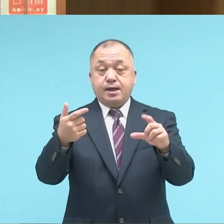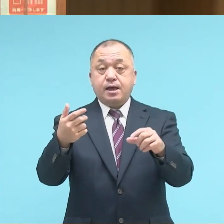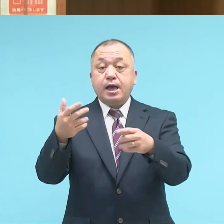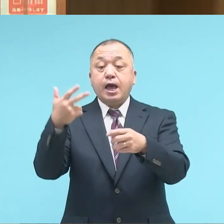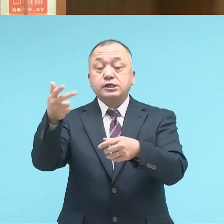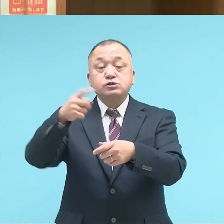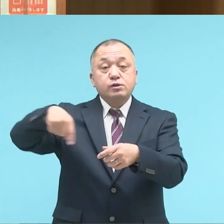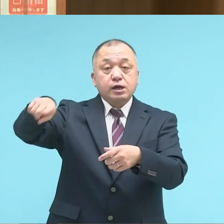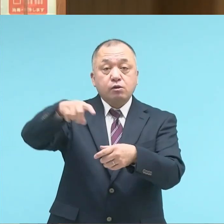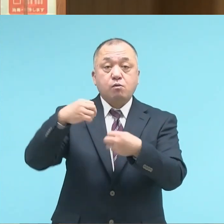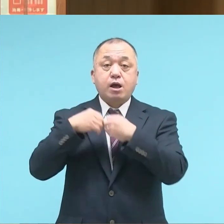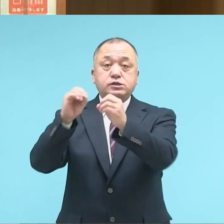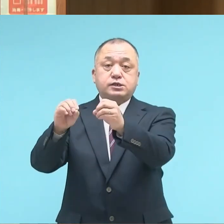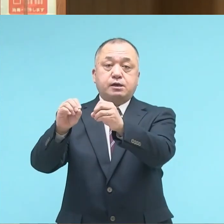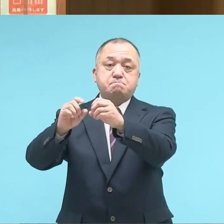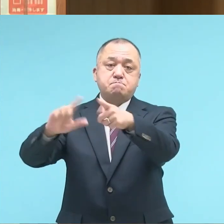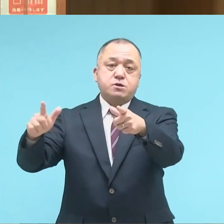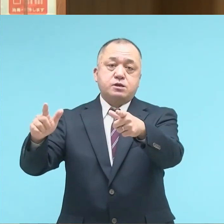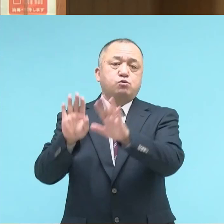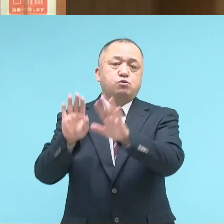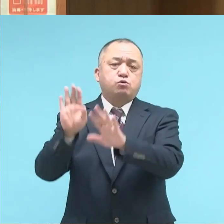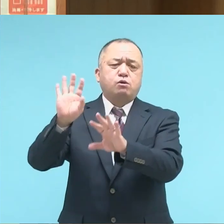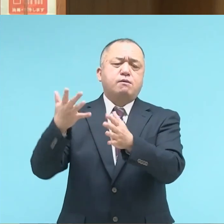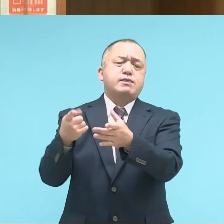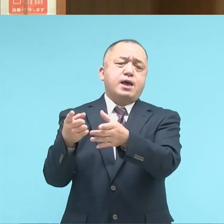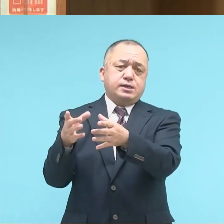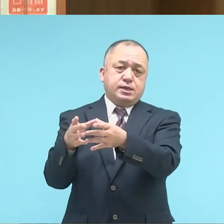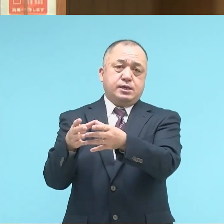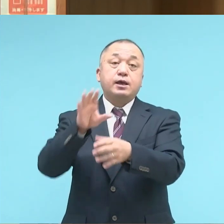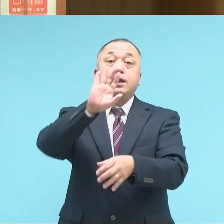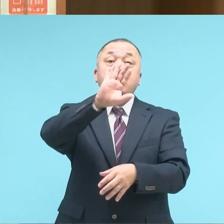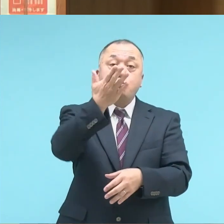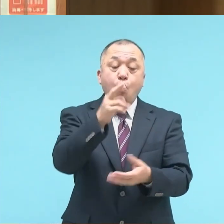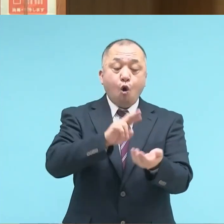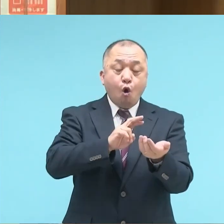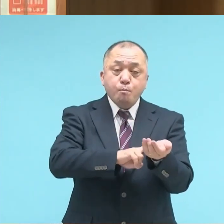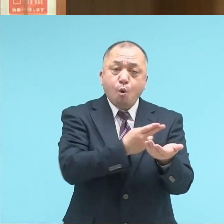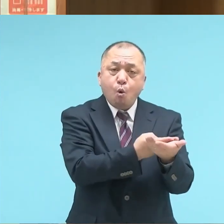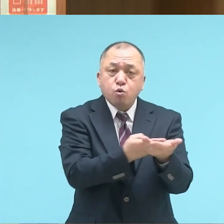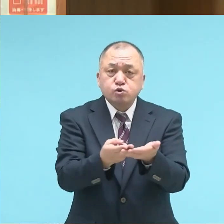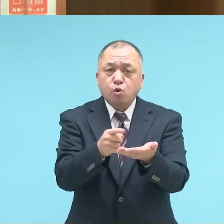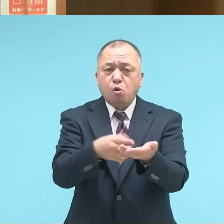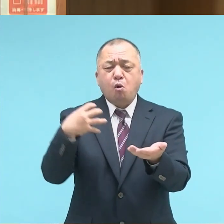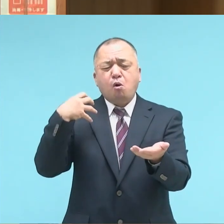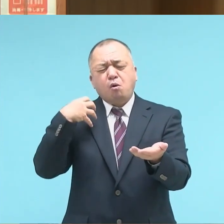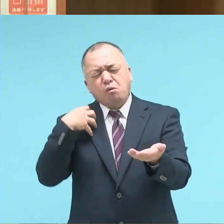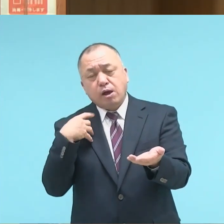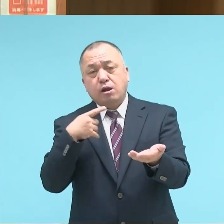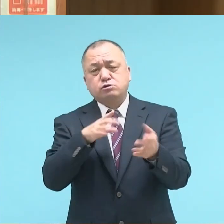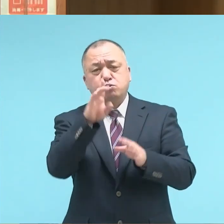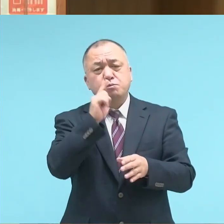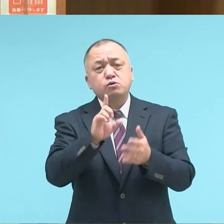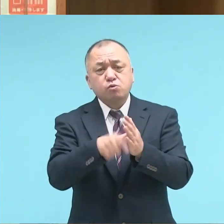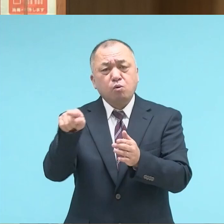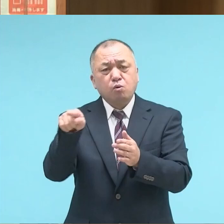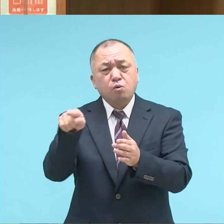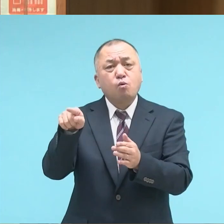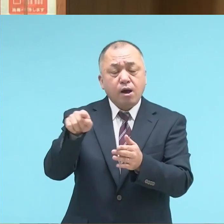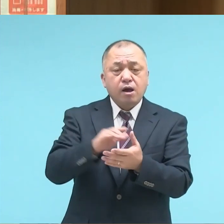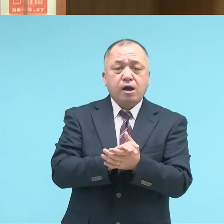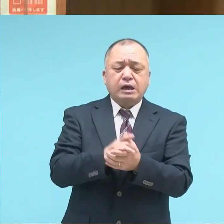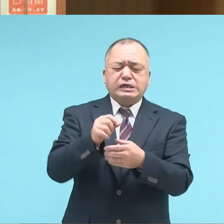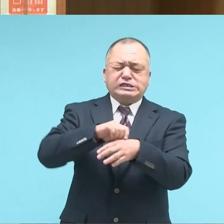染が広がっているという状況ではないんですけれども、ただ病床も そういった負荷の状況だけを見るとものすごく